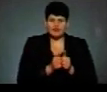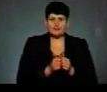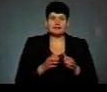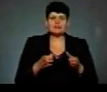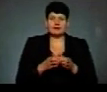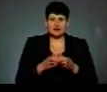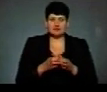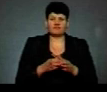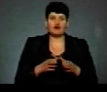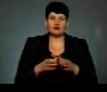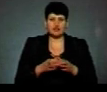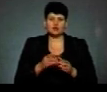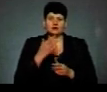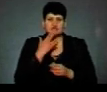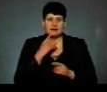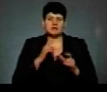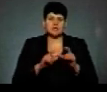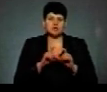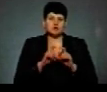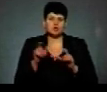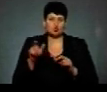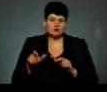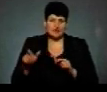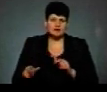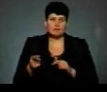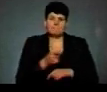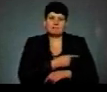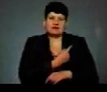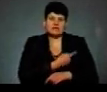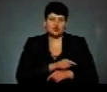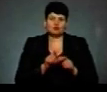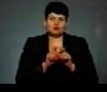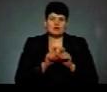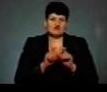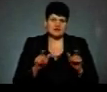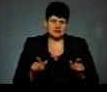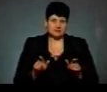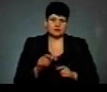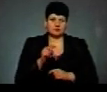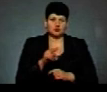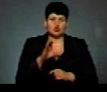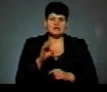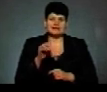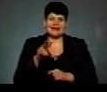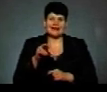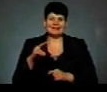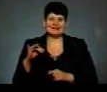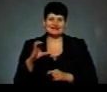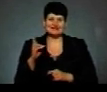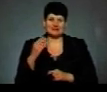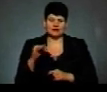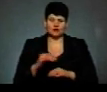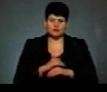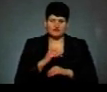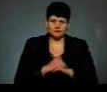факультету іноземних студентів Тернопільського національного медичного університету імені Горбачевського Петро Сельський. Доброго вечора. Добрий вечір.